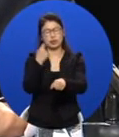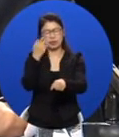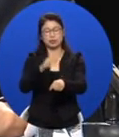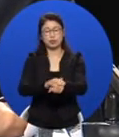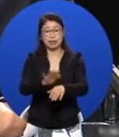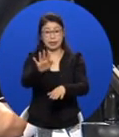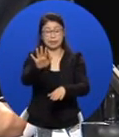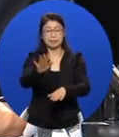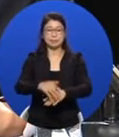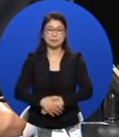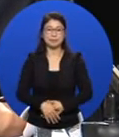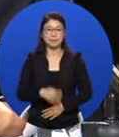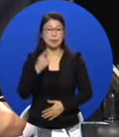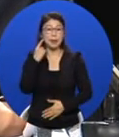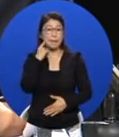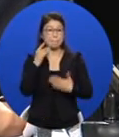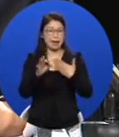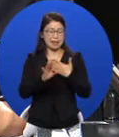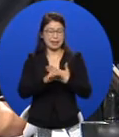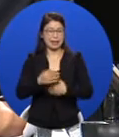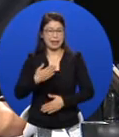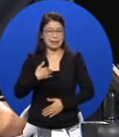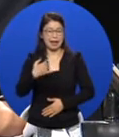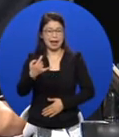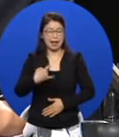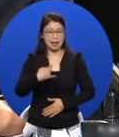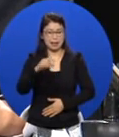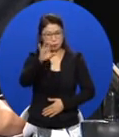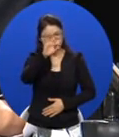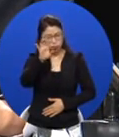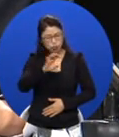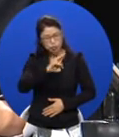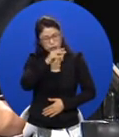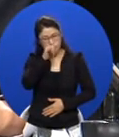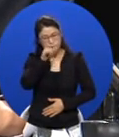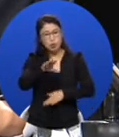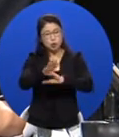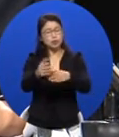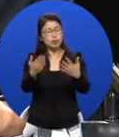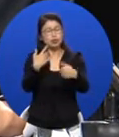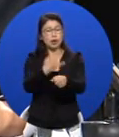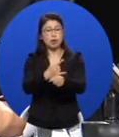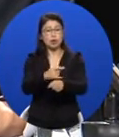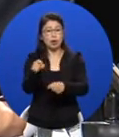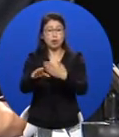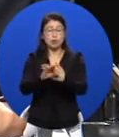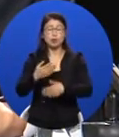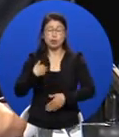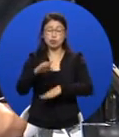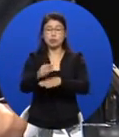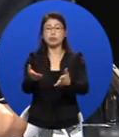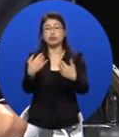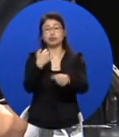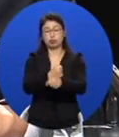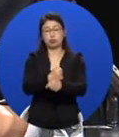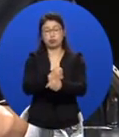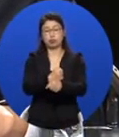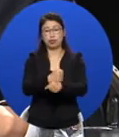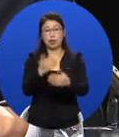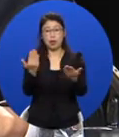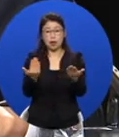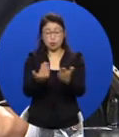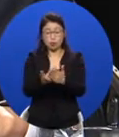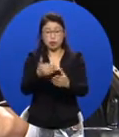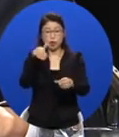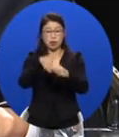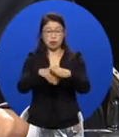만약에 저에 대해서 의혹이 있으면 기자회견 하십시오. 그럼 저도 기자회견 할 겁니다. 판가름 선관이라든지 다 판가름 할